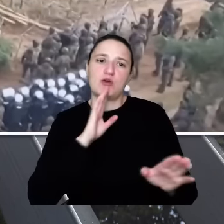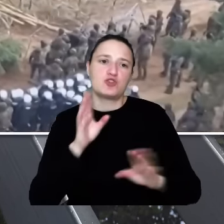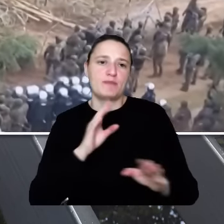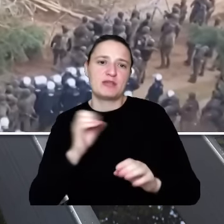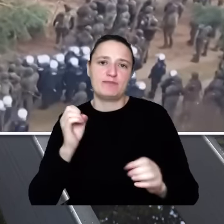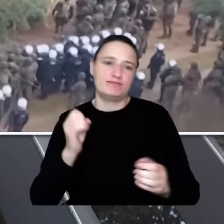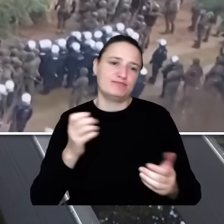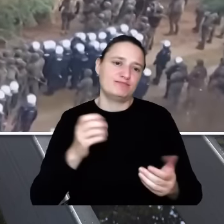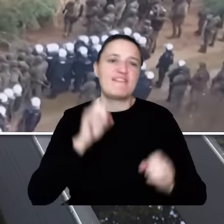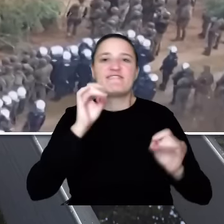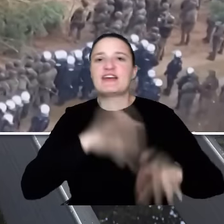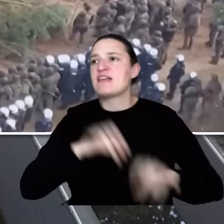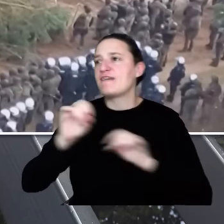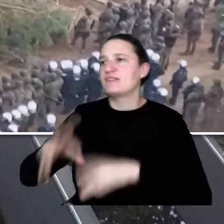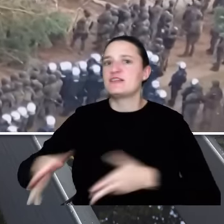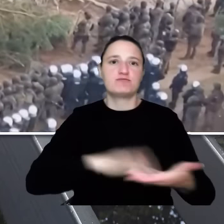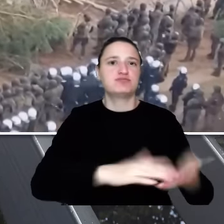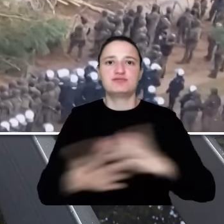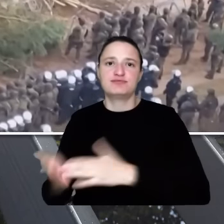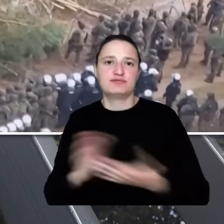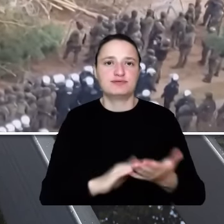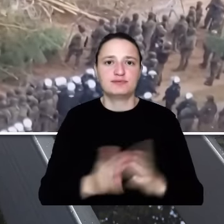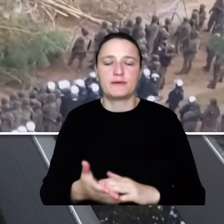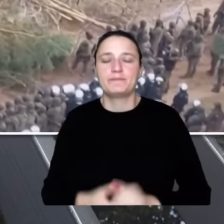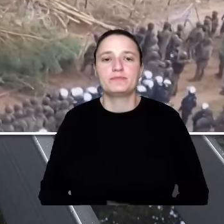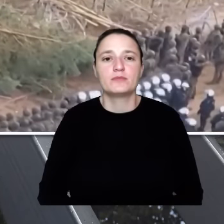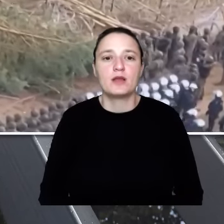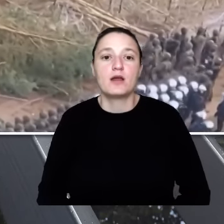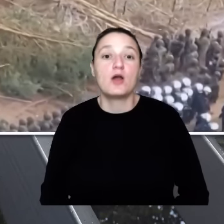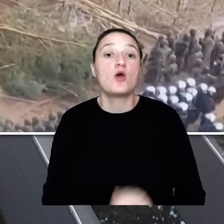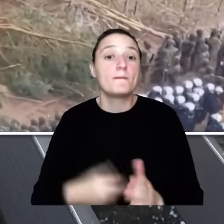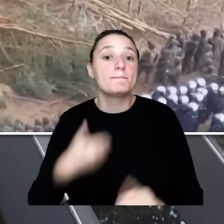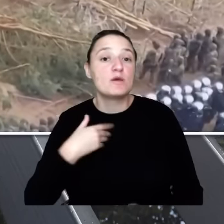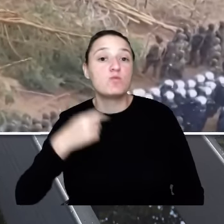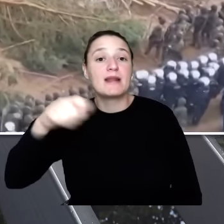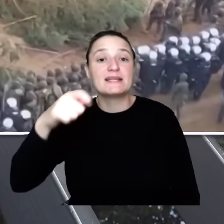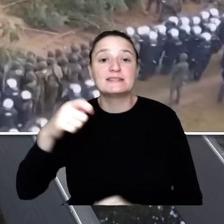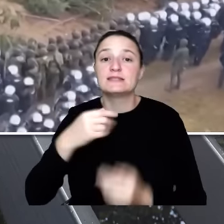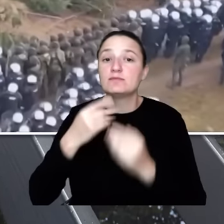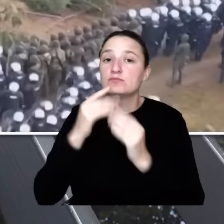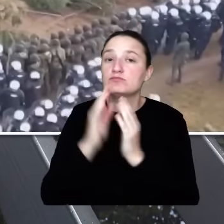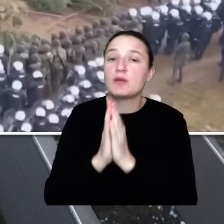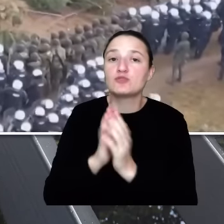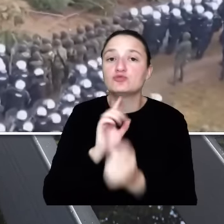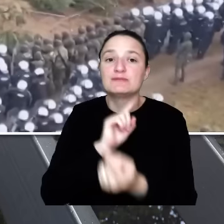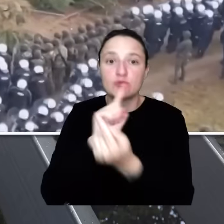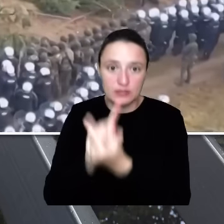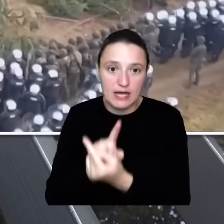pan prokurator Janeczek, który przed chwilą u nas występował, poprosił pana prezydenta o spotkanie, żeby przekazać mu